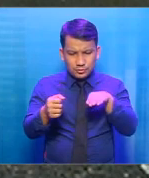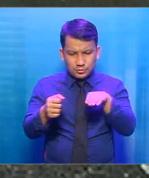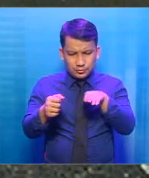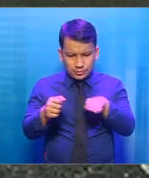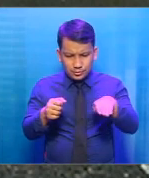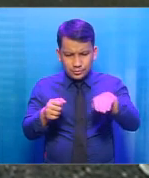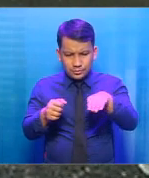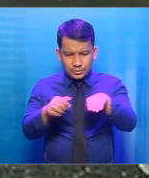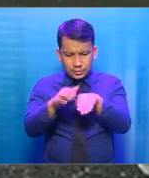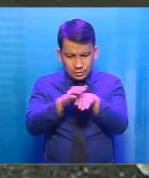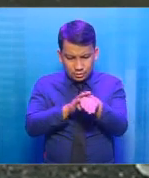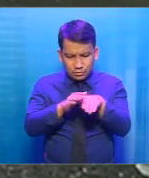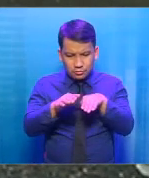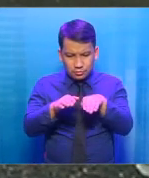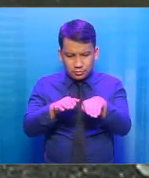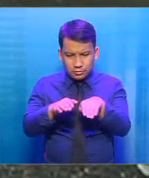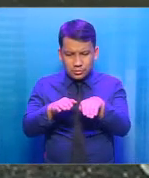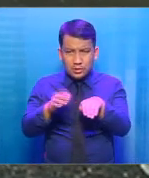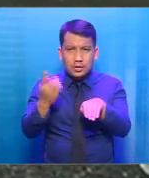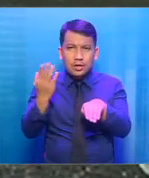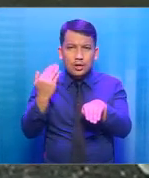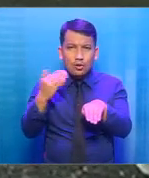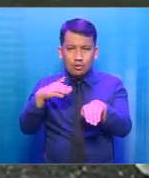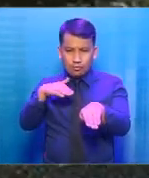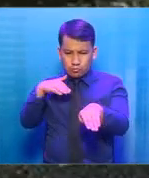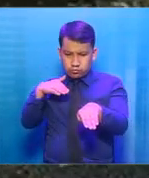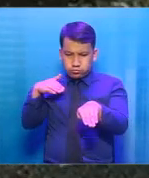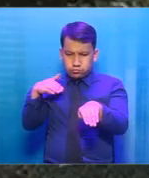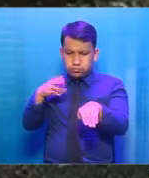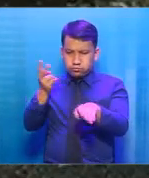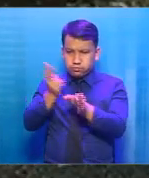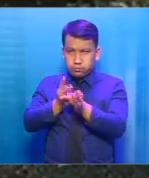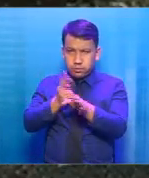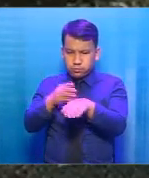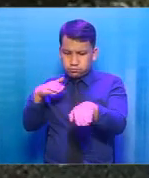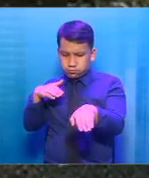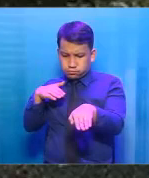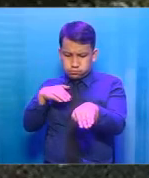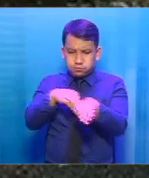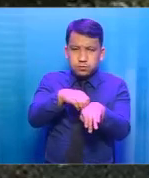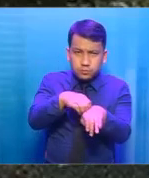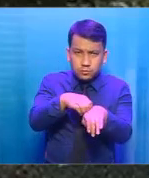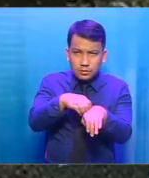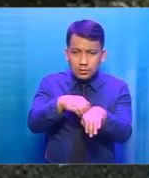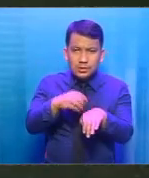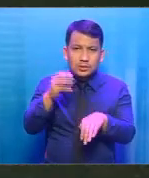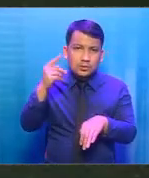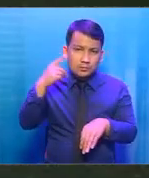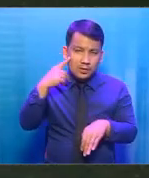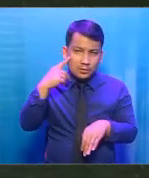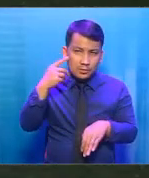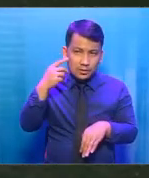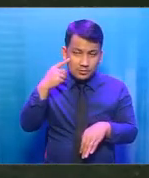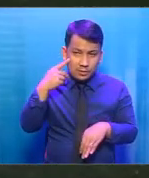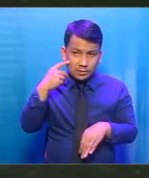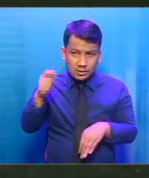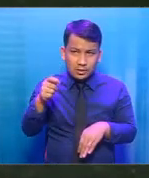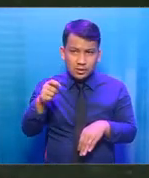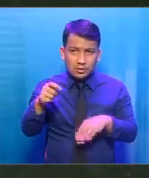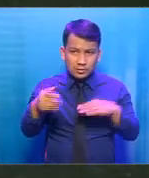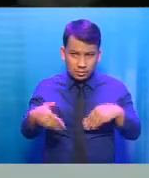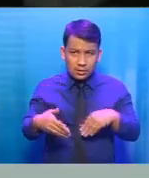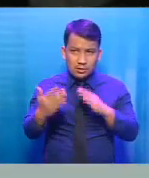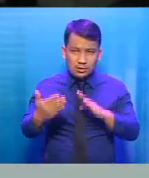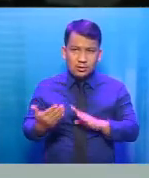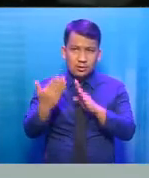slot sa may kanto ng Cordillera nang bigla siyang banggay ng van na minamaneho ni Pamela Tan. Wasak din ang harapan ng